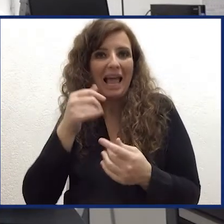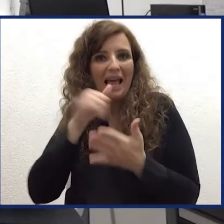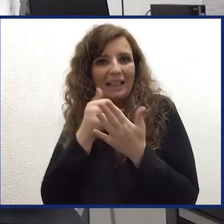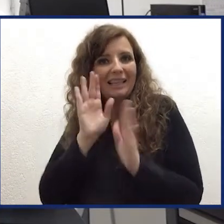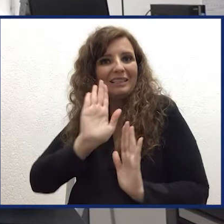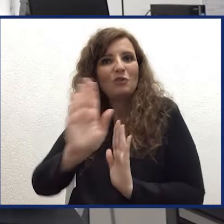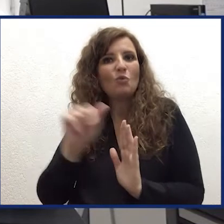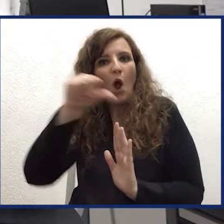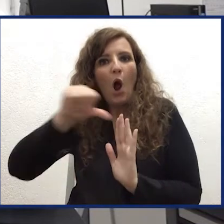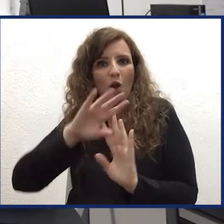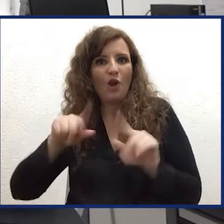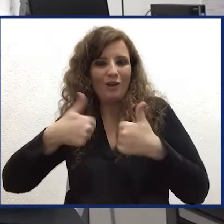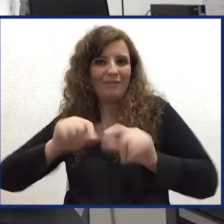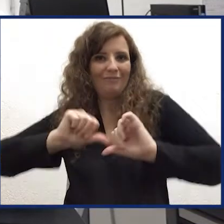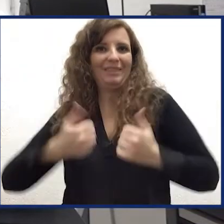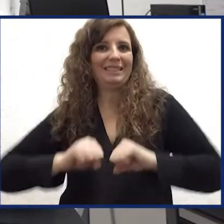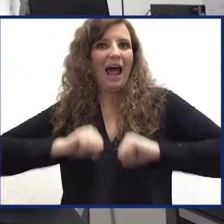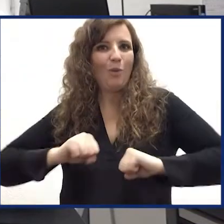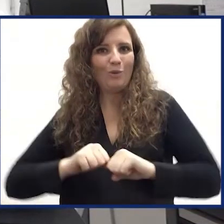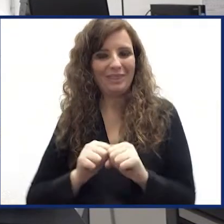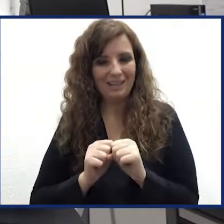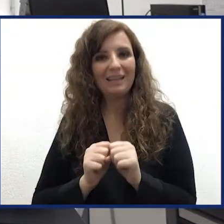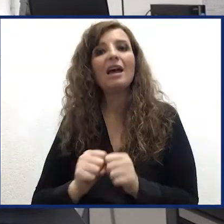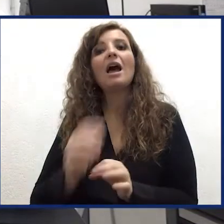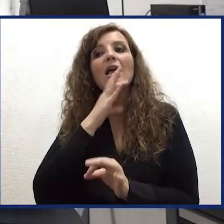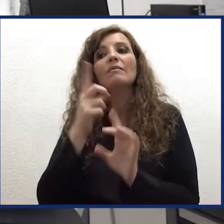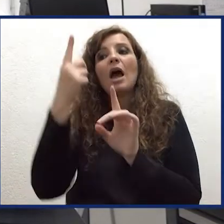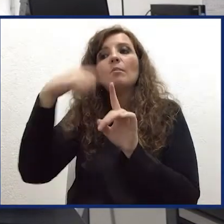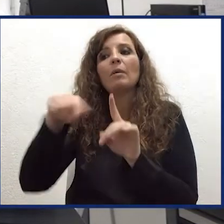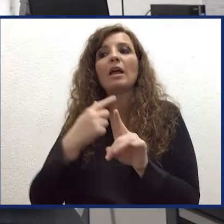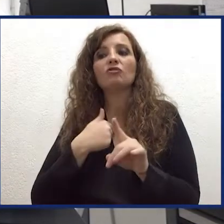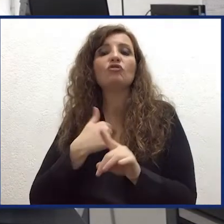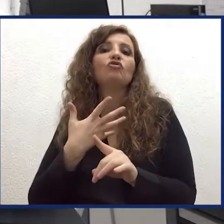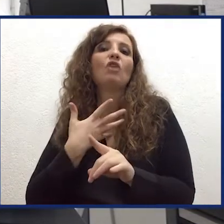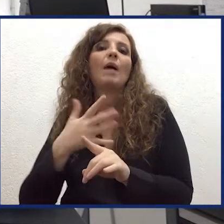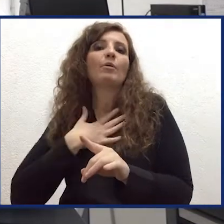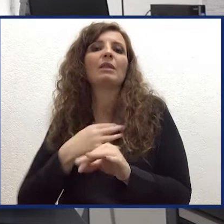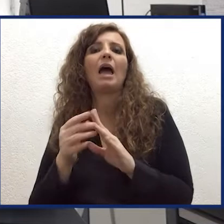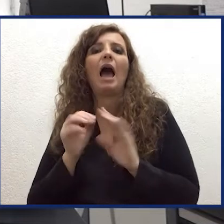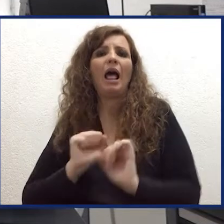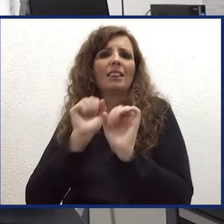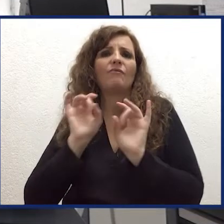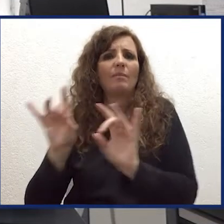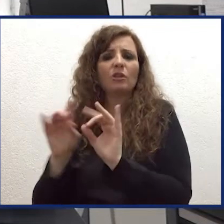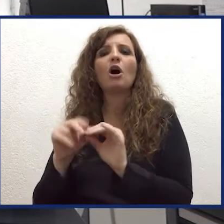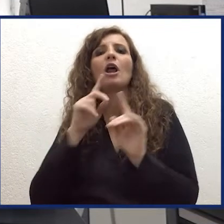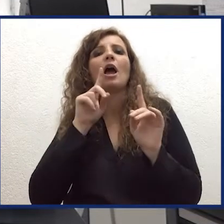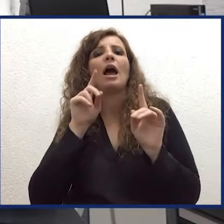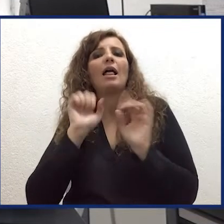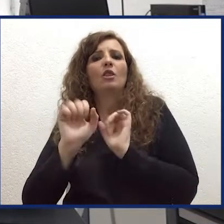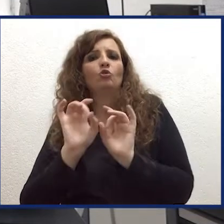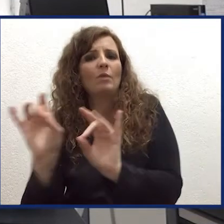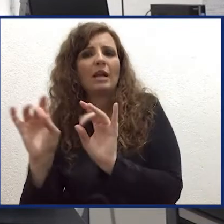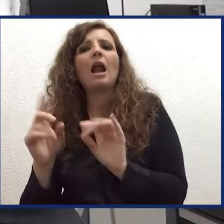e benefiche dell'olio d'oliva. Come si può vedere qua per esempio ha diciamo, proprietà di antinfiammatorio,